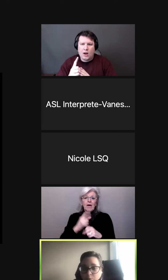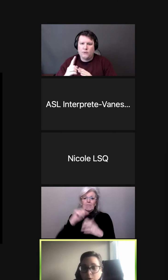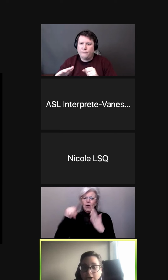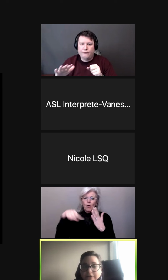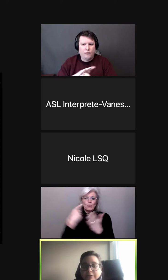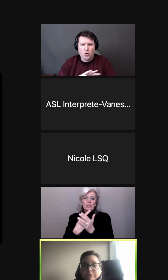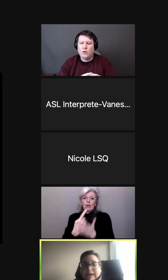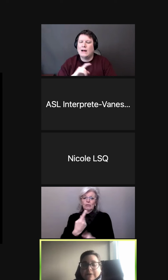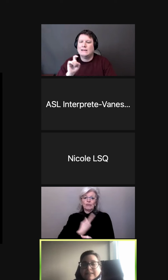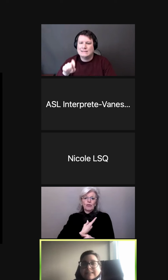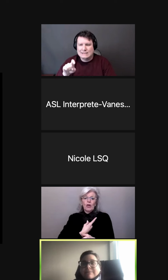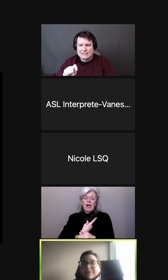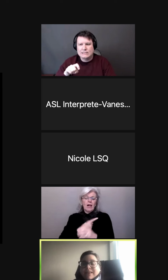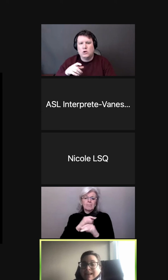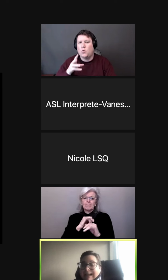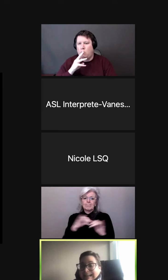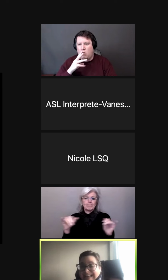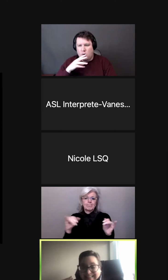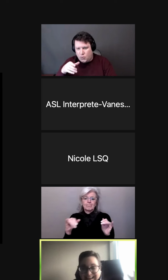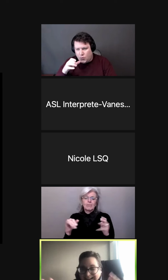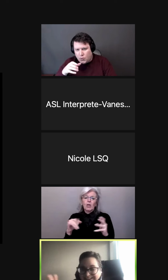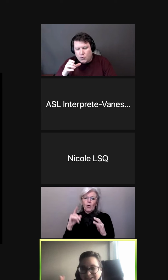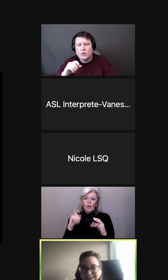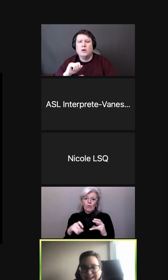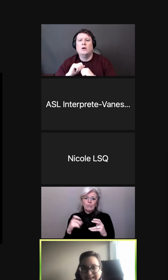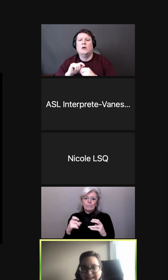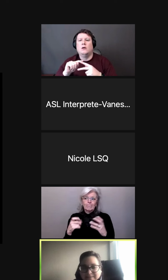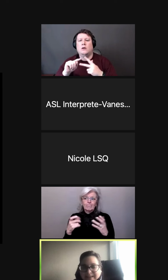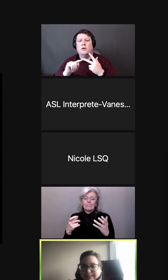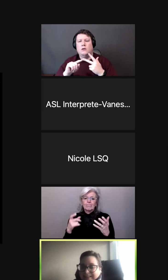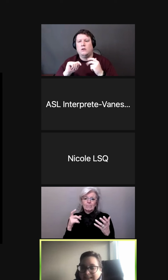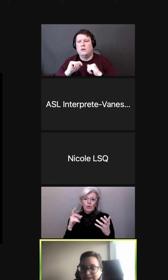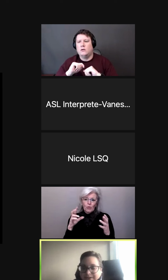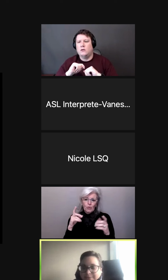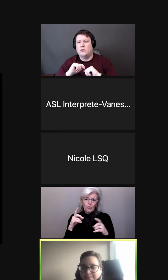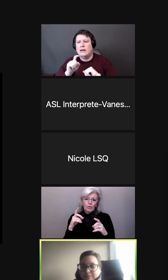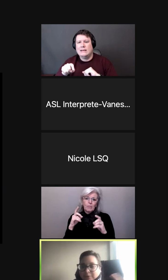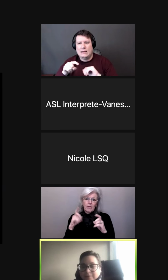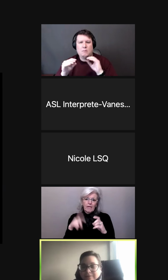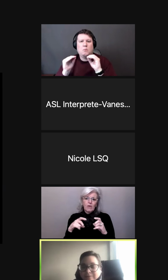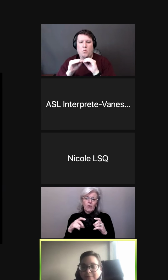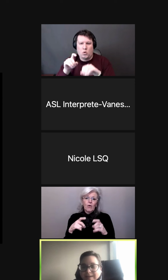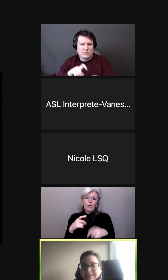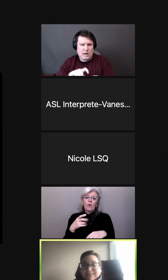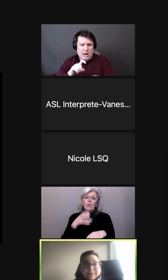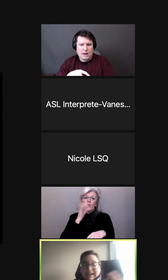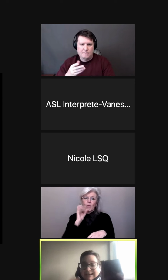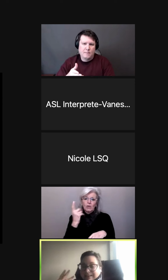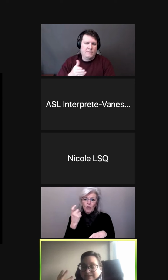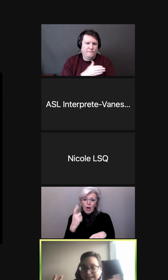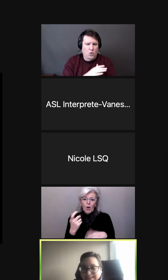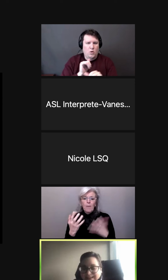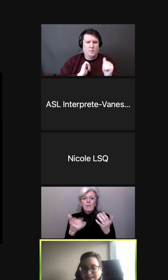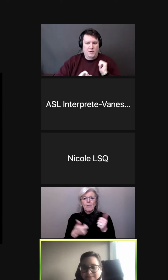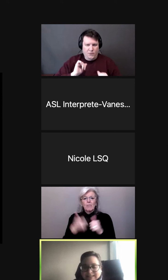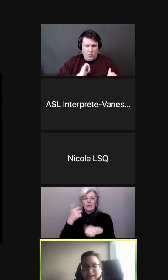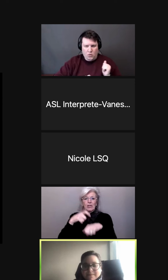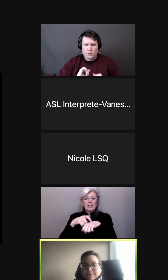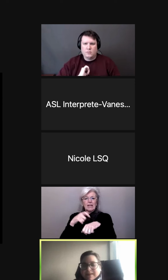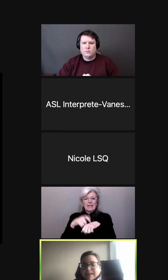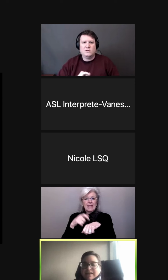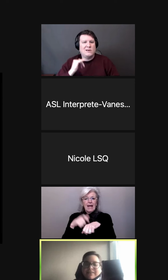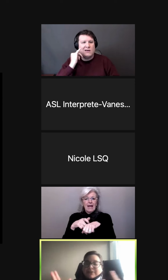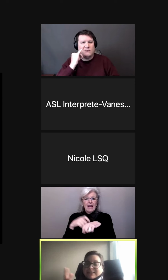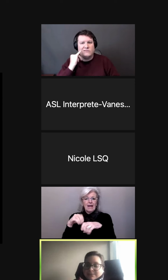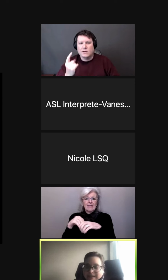solo. Je devais être en mesure de pouvoir boire de l'eau. J'avais besoin d'un peu plus de temps dans l